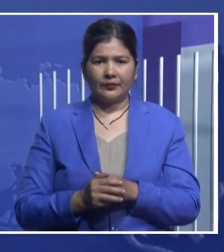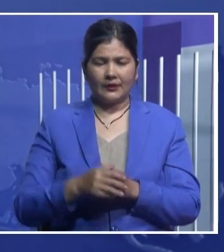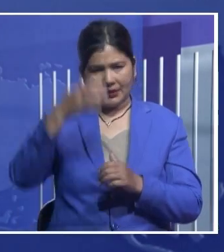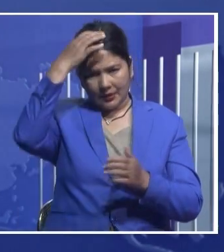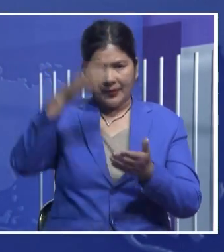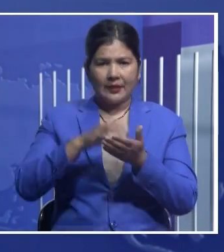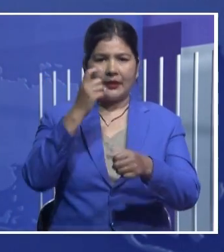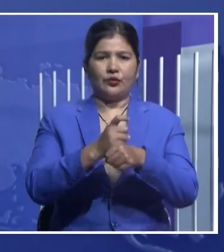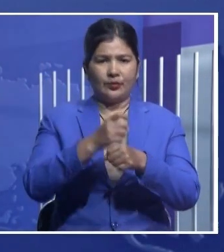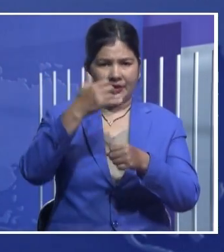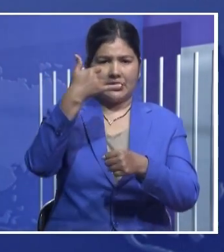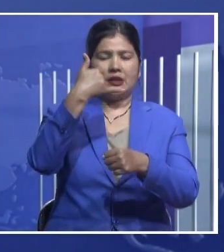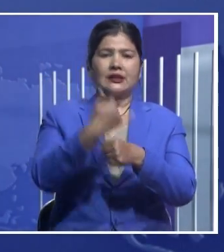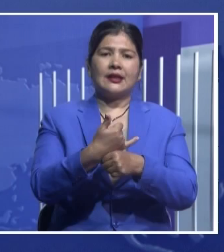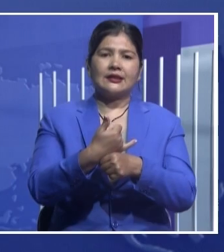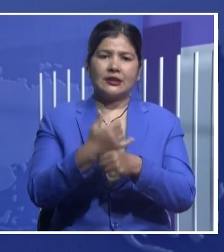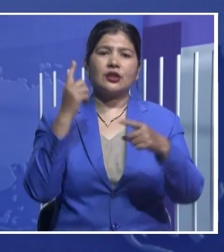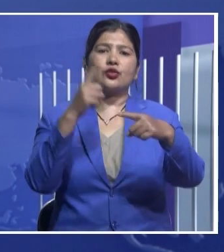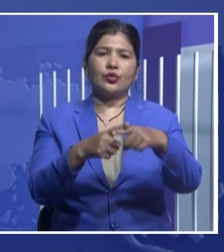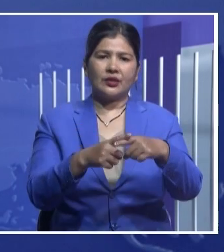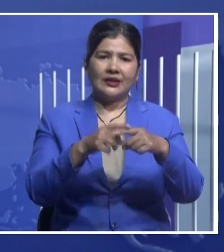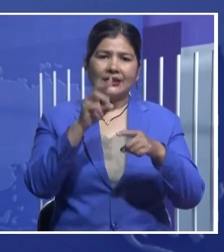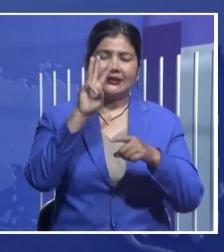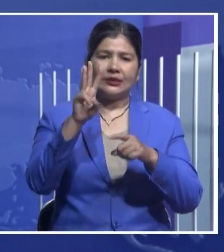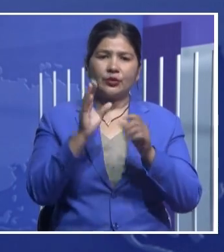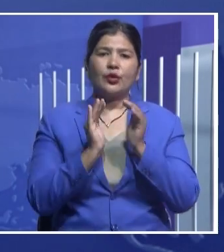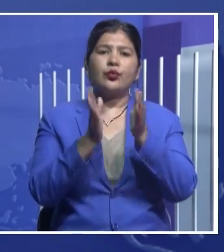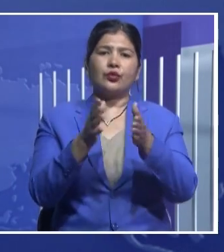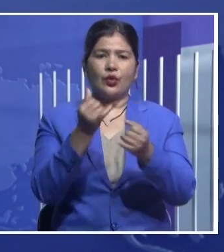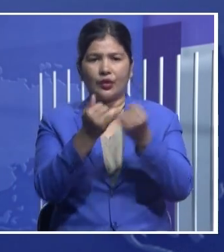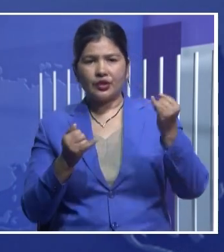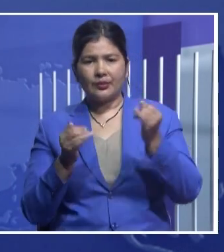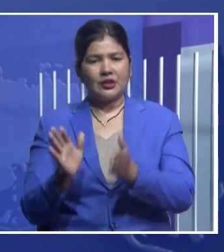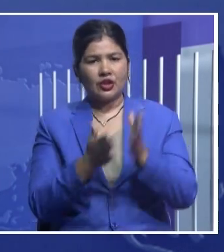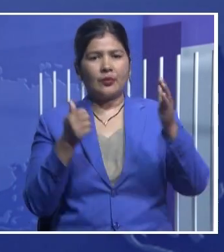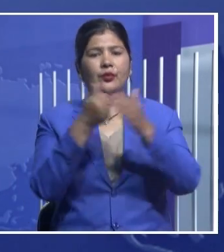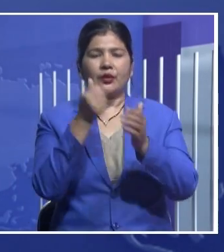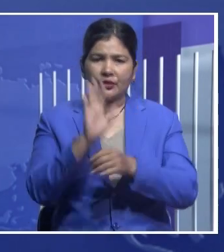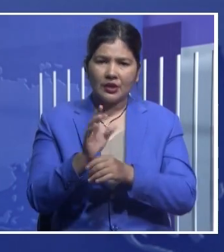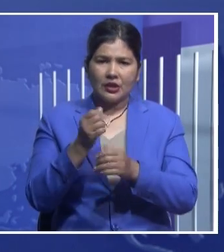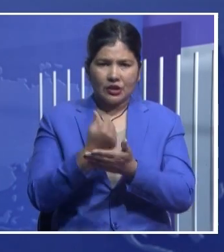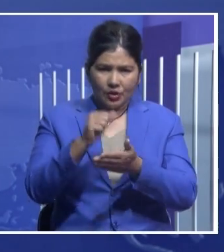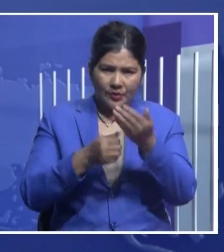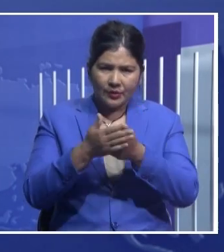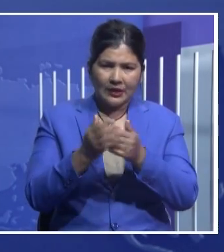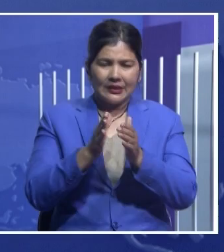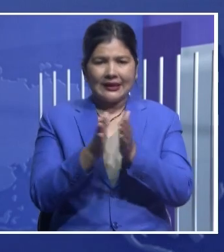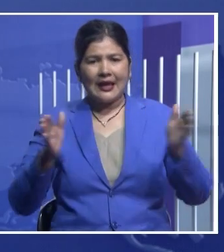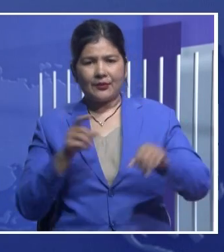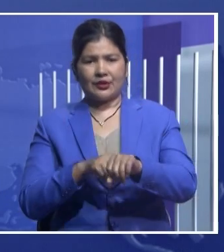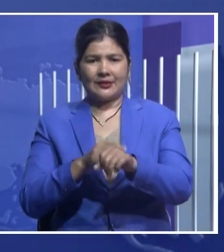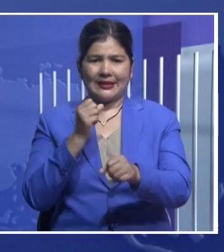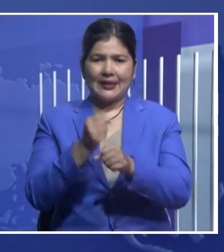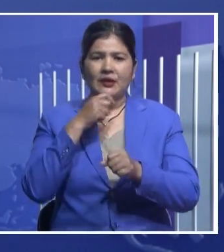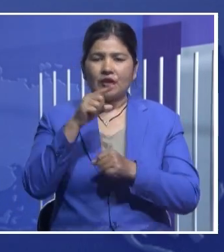पाल्पा, गुल्मी र स्याङ्जाको संगमस्थल जोड्ने 3 मुखे पुलको काम अन्तिम चरणमा पुगेको छ। सम्झौता अनुसार लामो समय काम